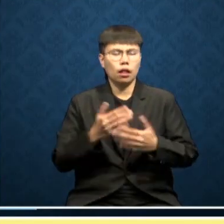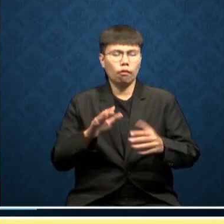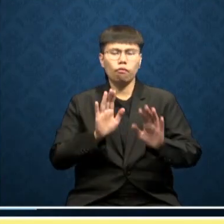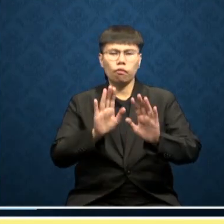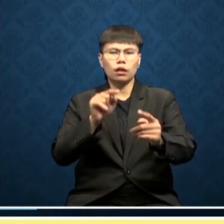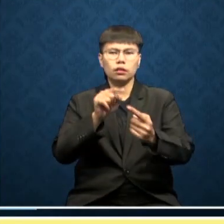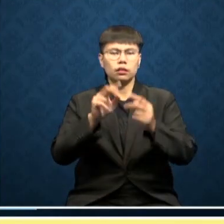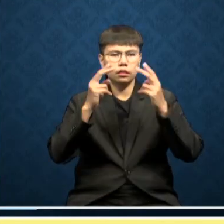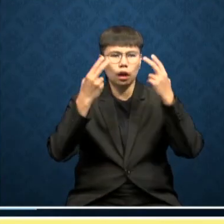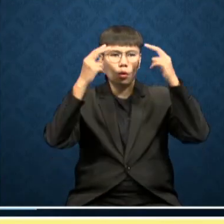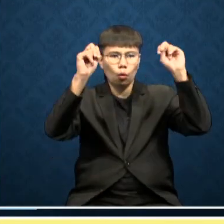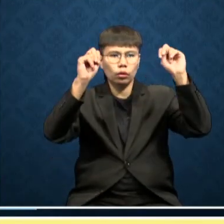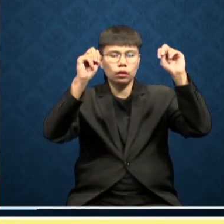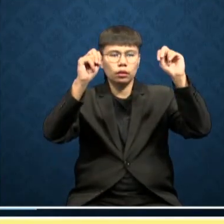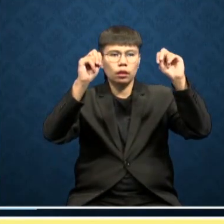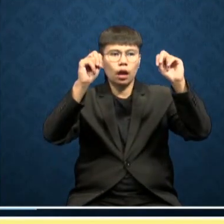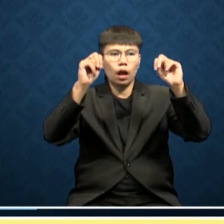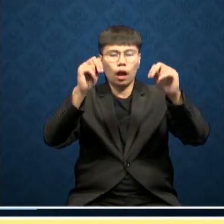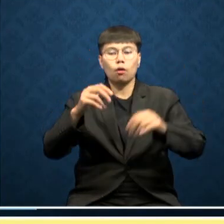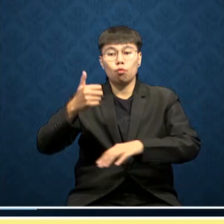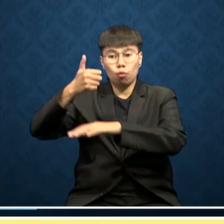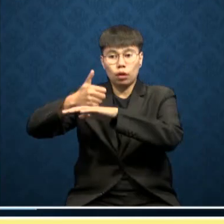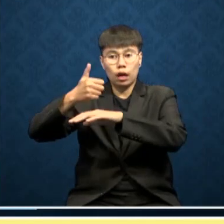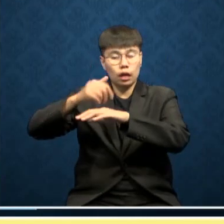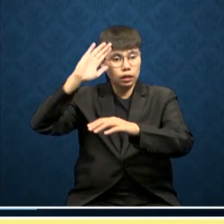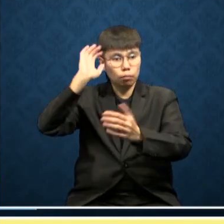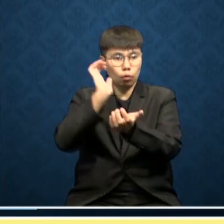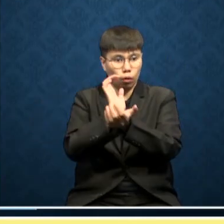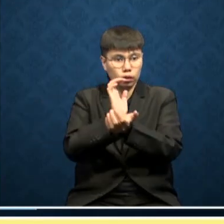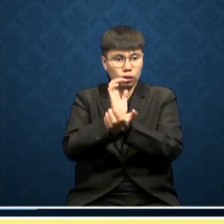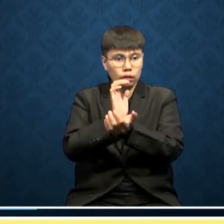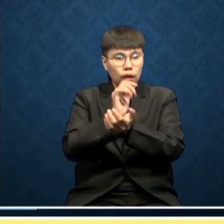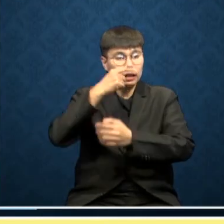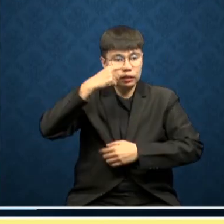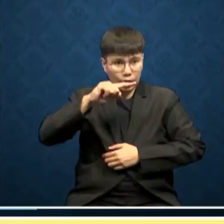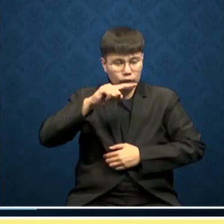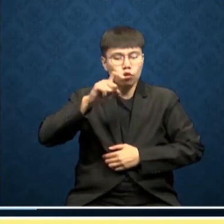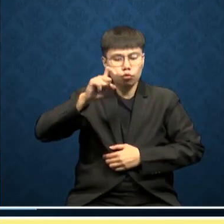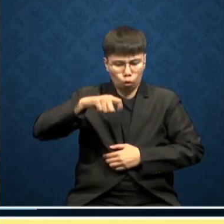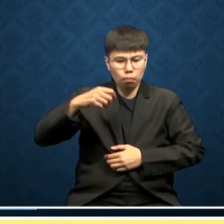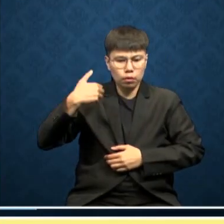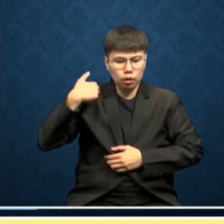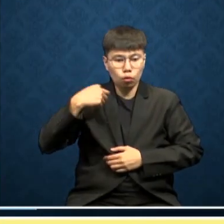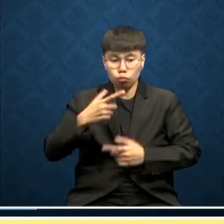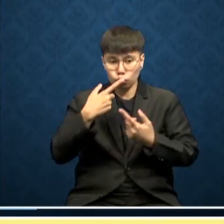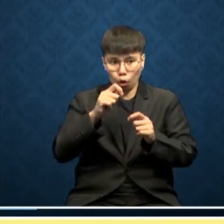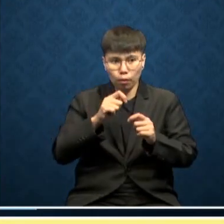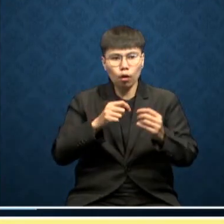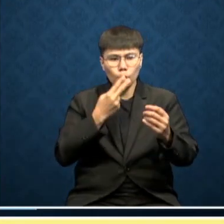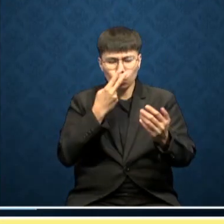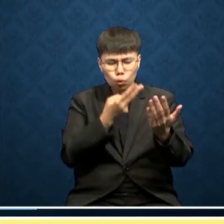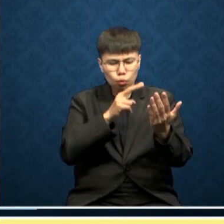รัฐมนตรีเพื่อให้ผู้ชัการตำรวจแห่งชาติเป็นผู้ตอบนะครับแล้วก็เป็นผู้ที่เรียกสำนวนเหล่านี้ไปตรวจสอบ